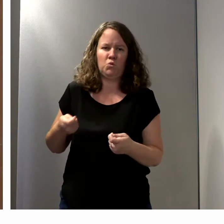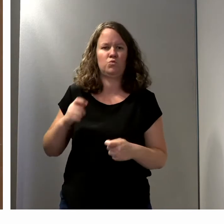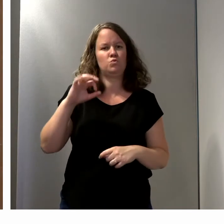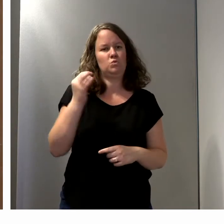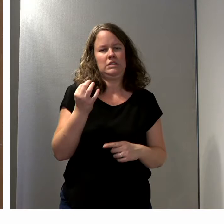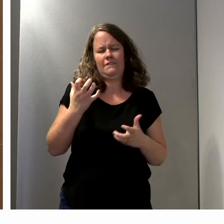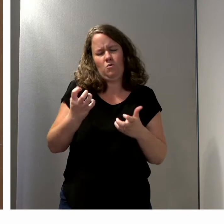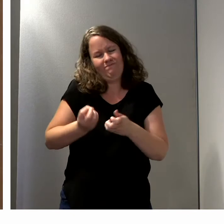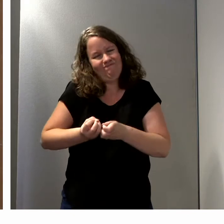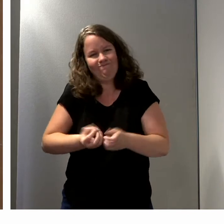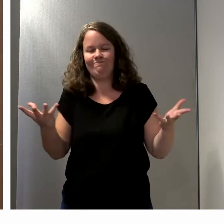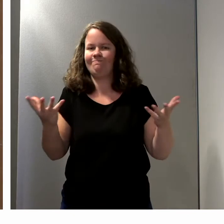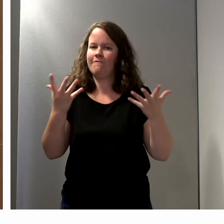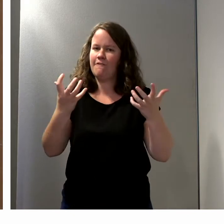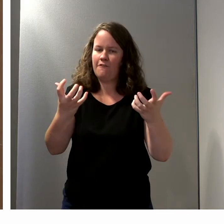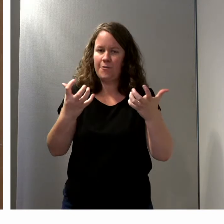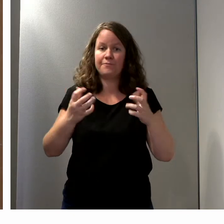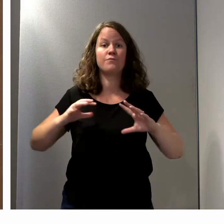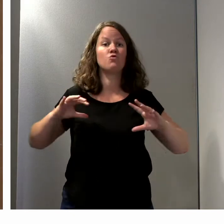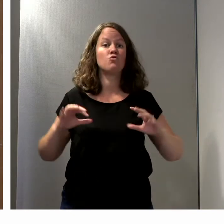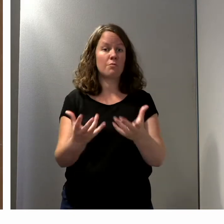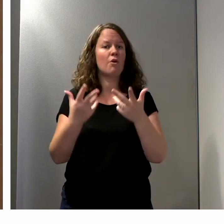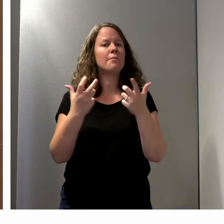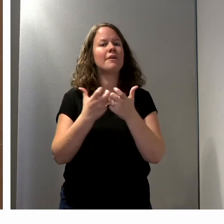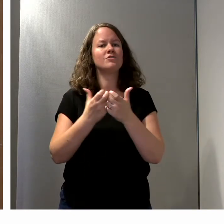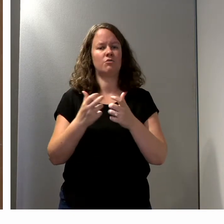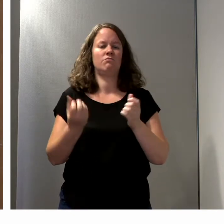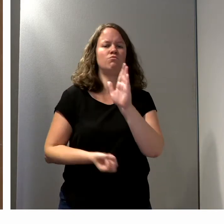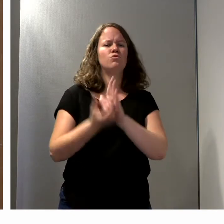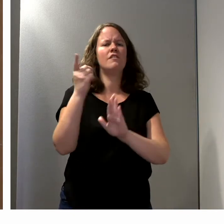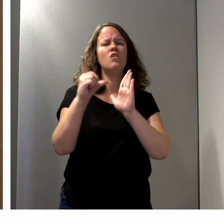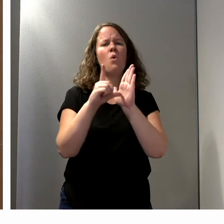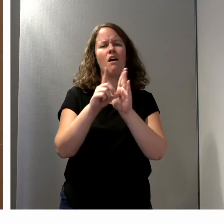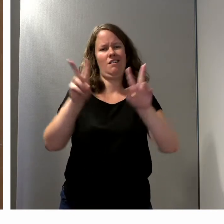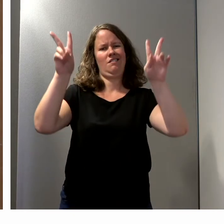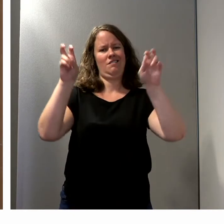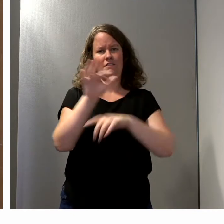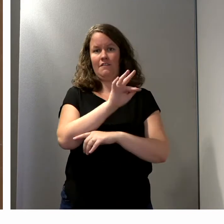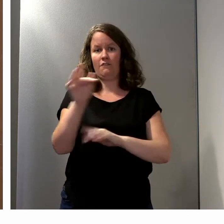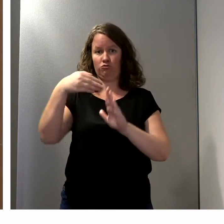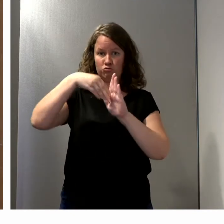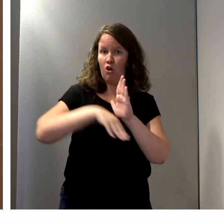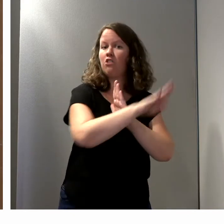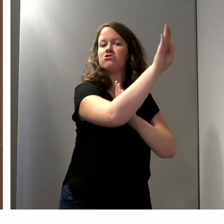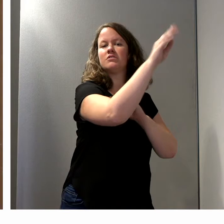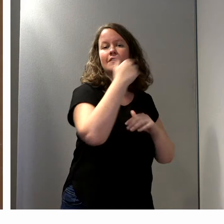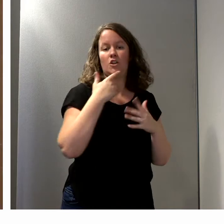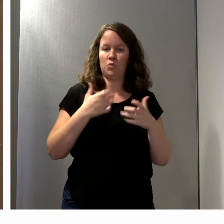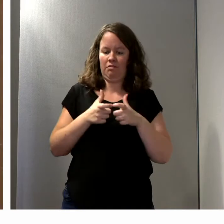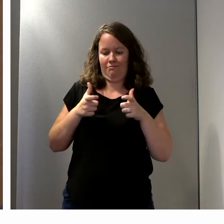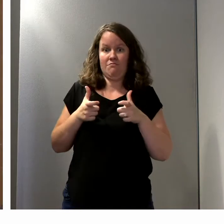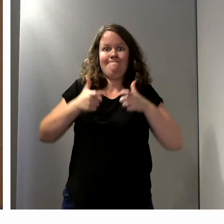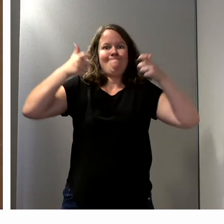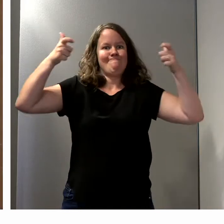essaye de diffuser de plus en plus, et notamment via France Relance. Aujourd'hui, on essaye de scaler, de passer